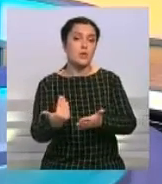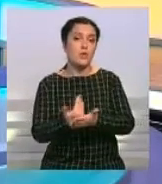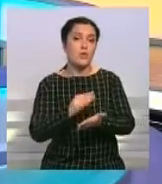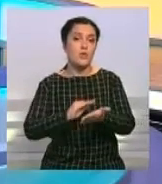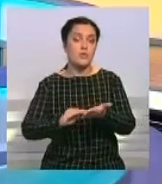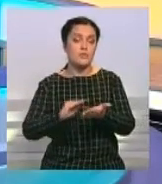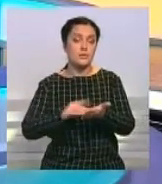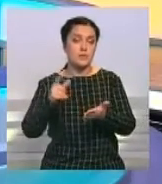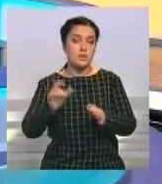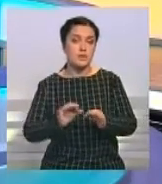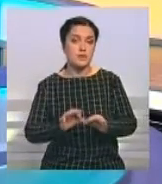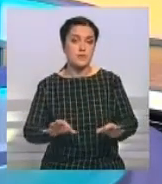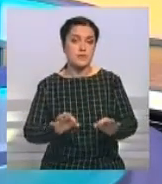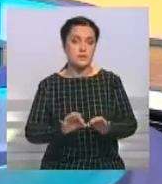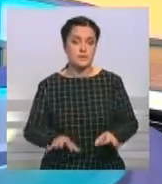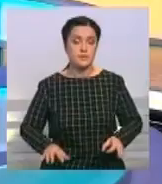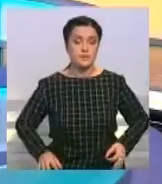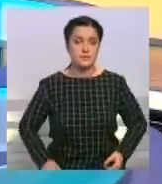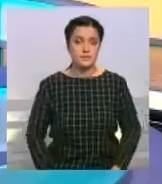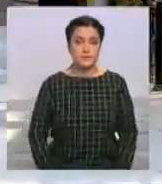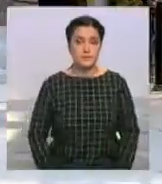новшествам, расскажет Анна Анастасиади.